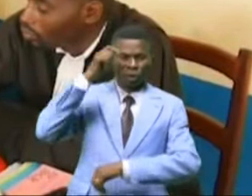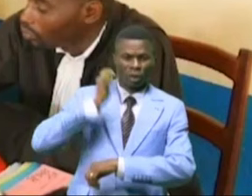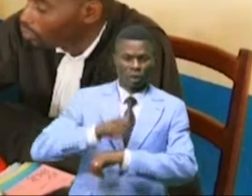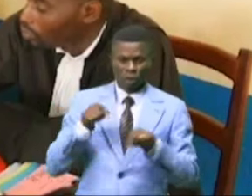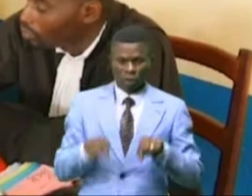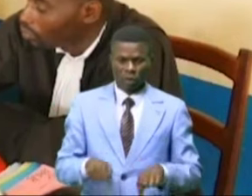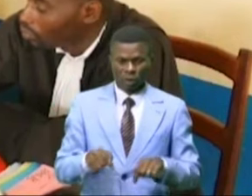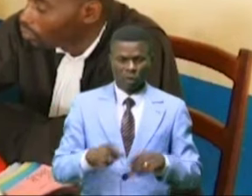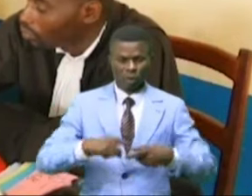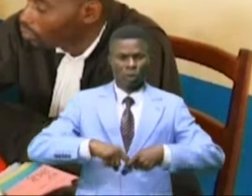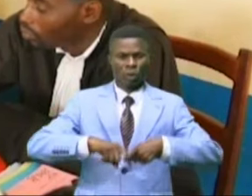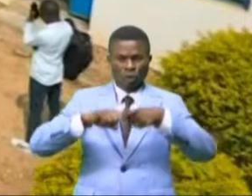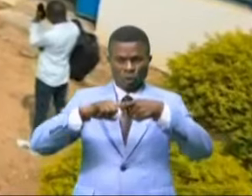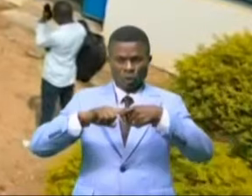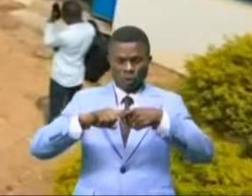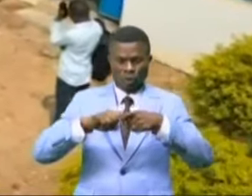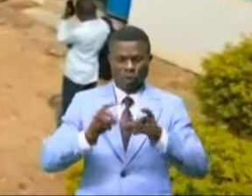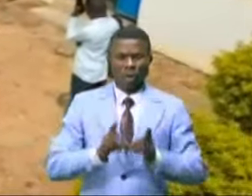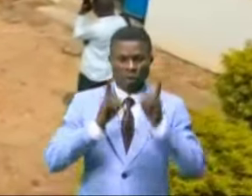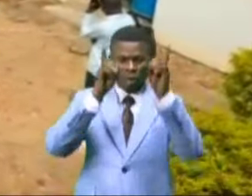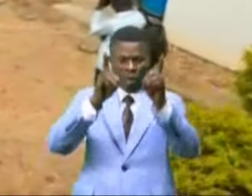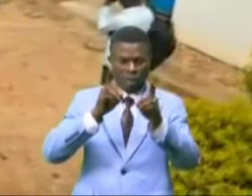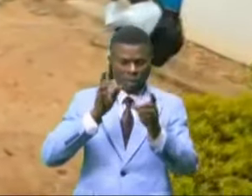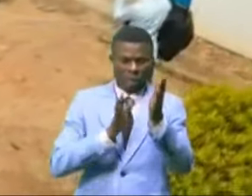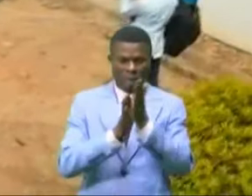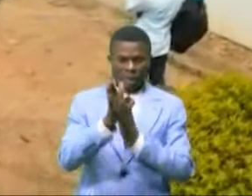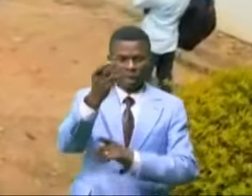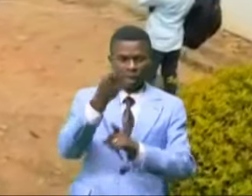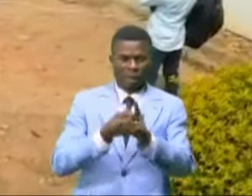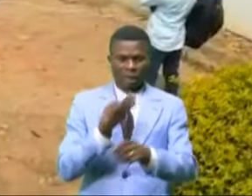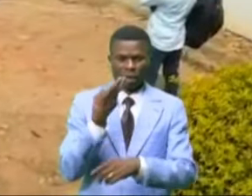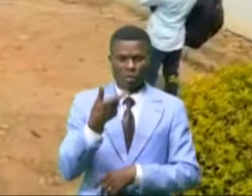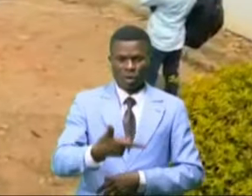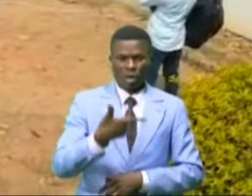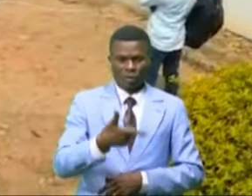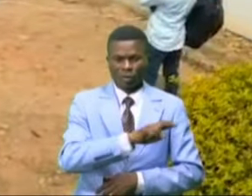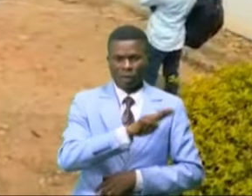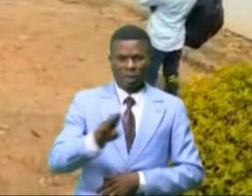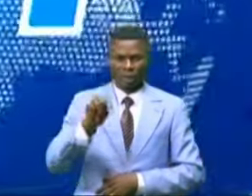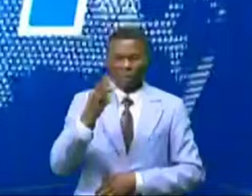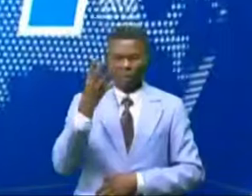jour a été suspendue et renvoyée le 15 février 2024.